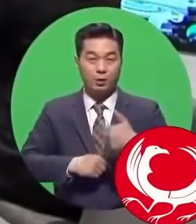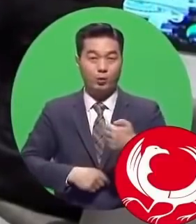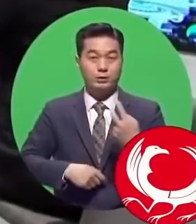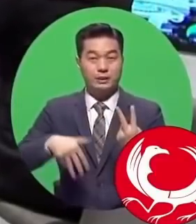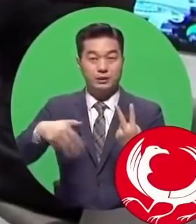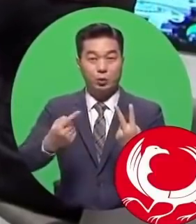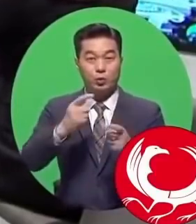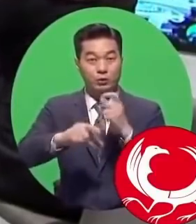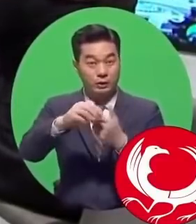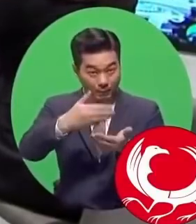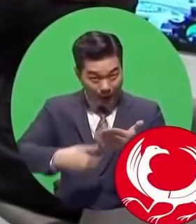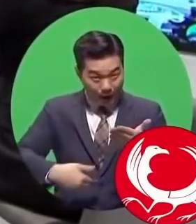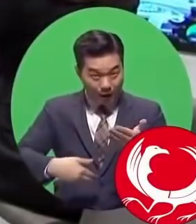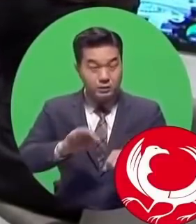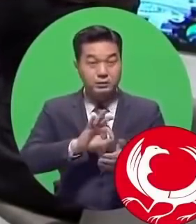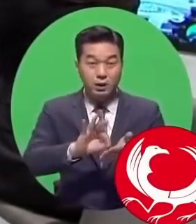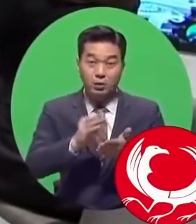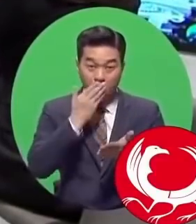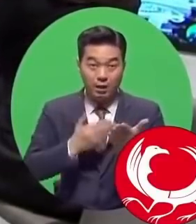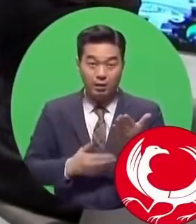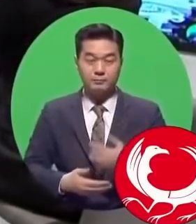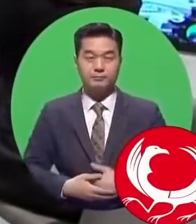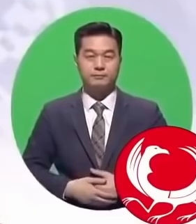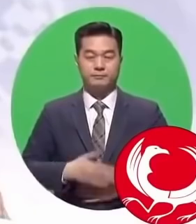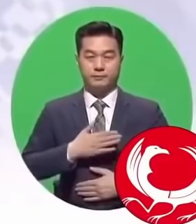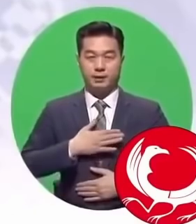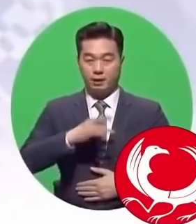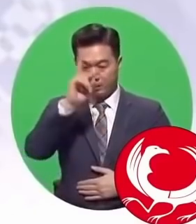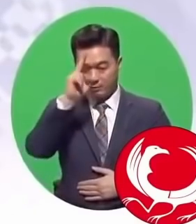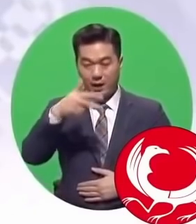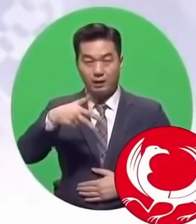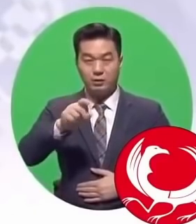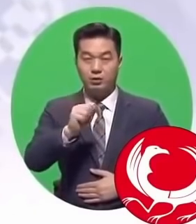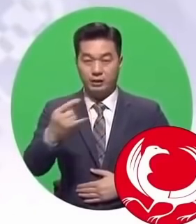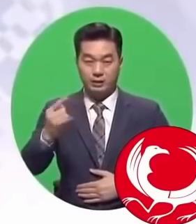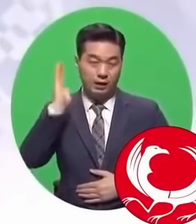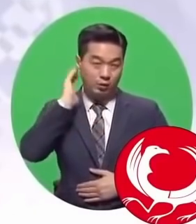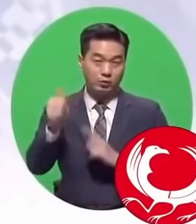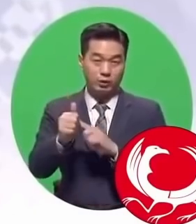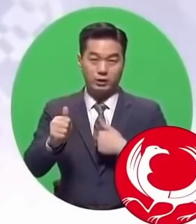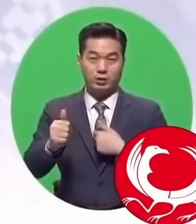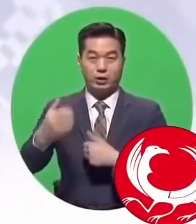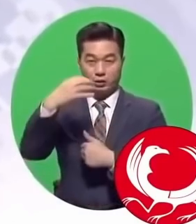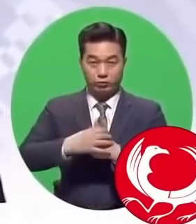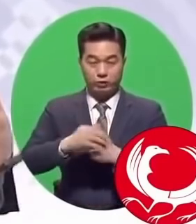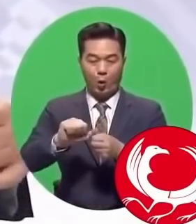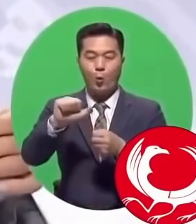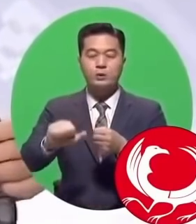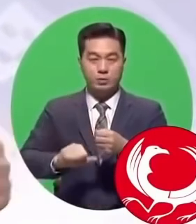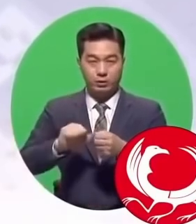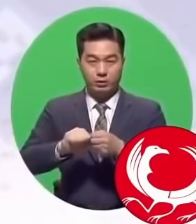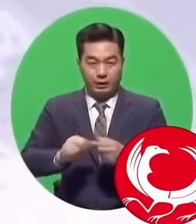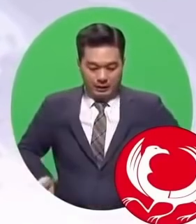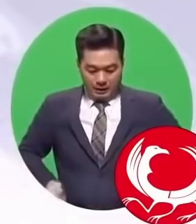더 남았습니다. 사용하시겠습니까? 제가 박정희 대통령이 저에게 준 50년 된